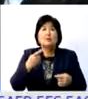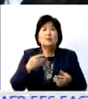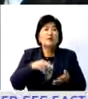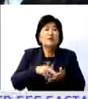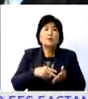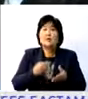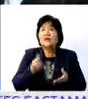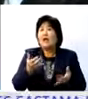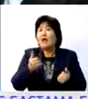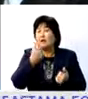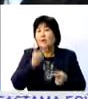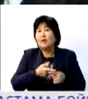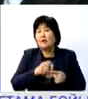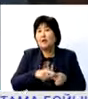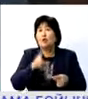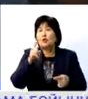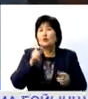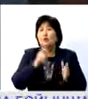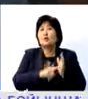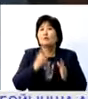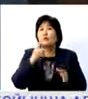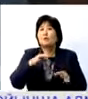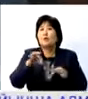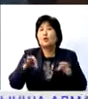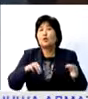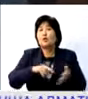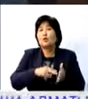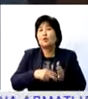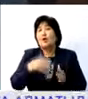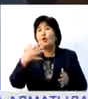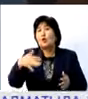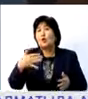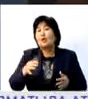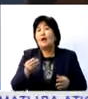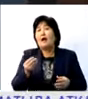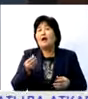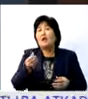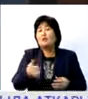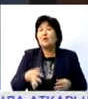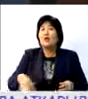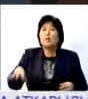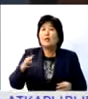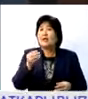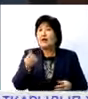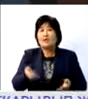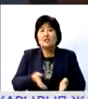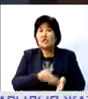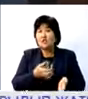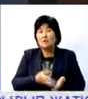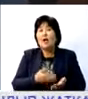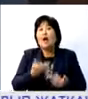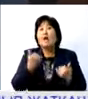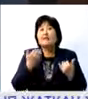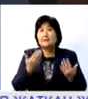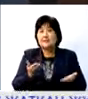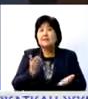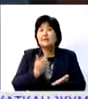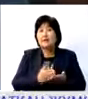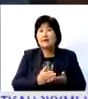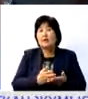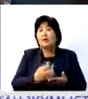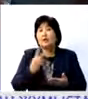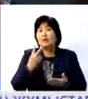ала алмай жүр ғой. 171 жоба, соның 50-іне қаражат берген. Өйткені қаражат бәріне жетіспейді. Ал сізде